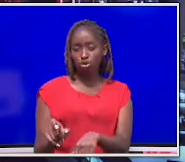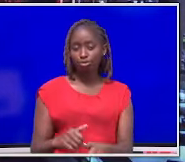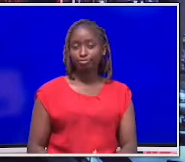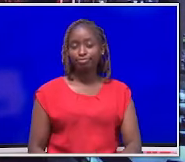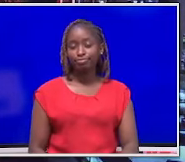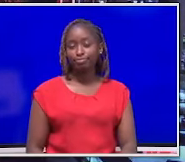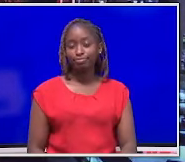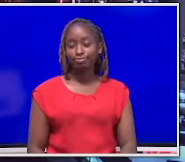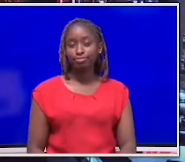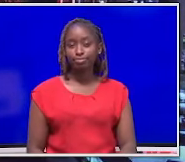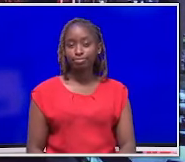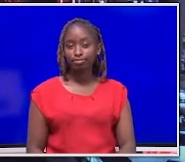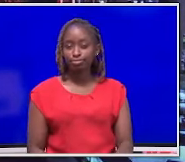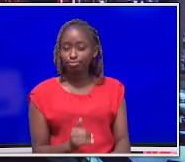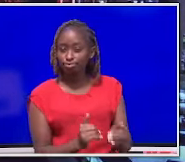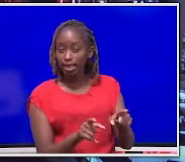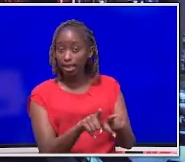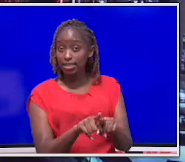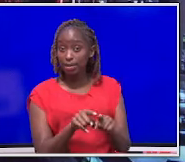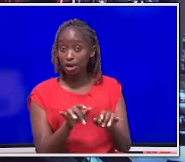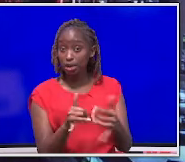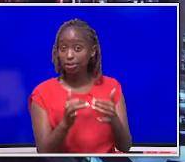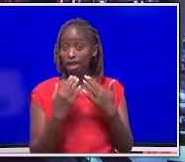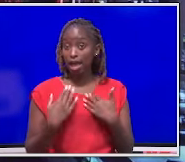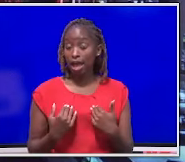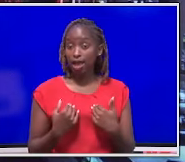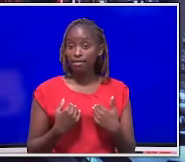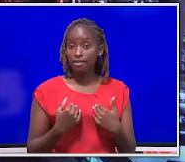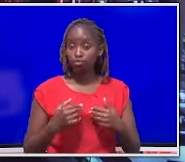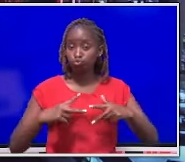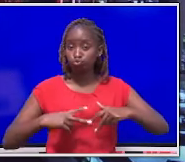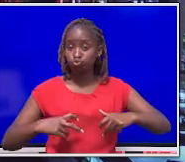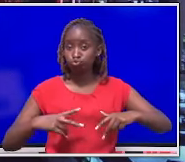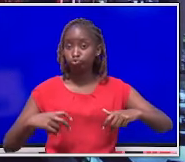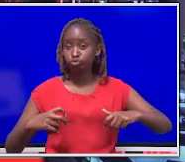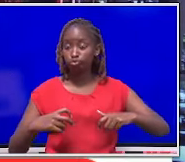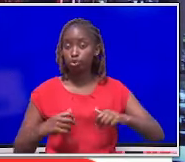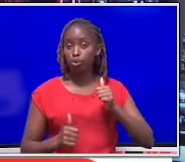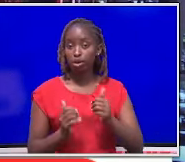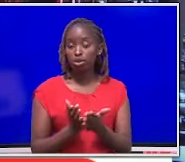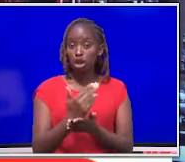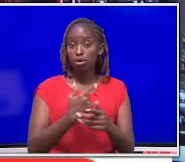Tukisalia katika taarifa inayohusiana na hiyo, ni kwa shughuli ya upasuaji wa miili iliyopolewa kutoka kwenye timbo la Kwari. Zili ili